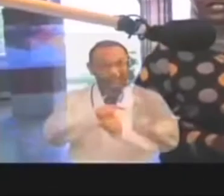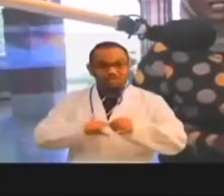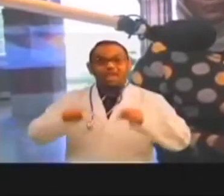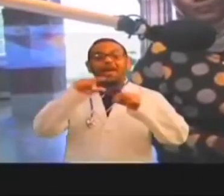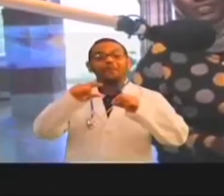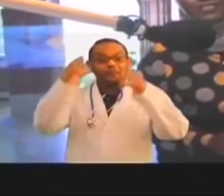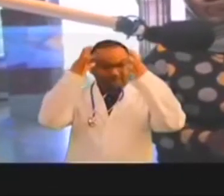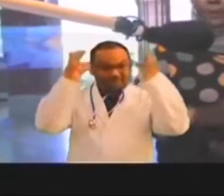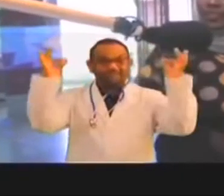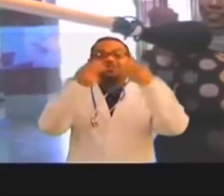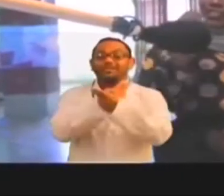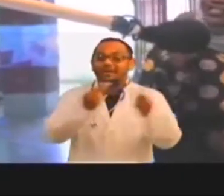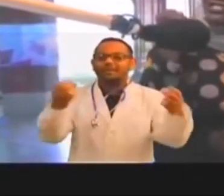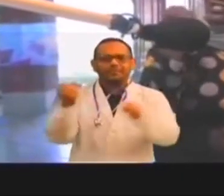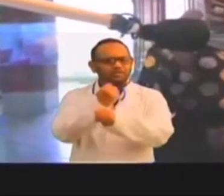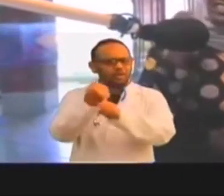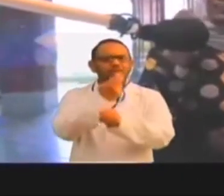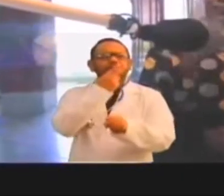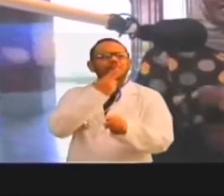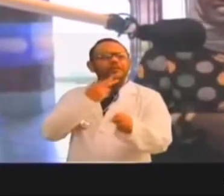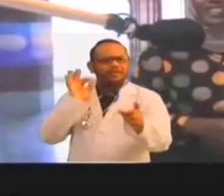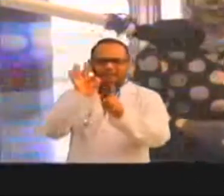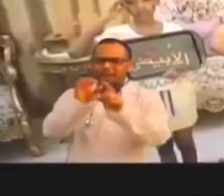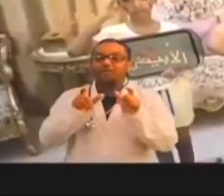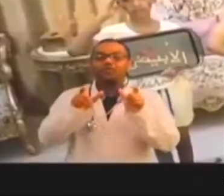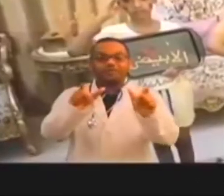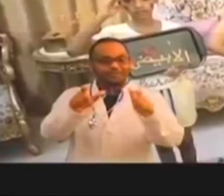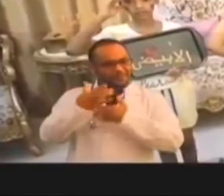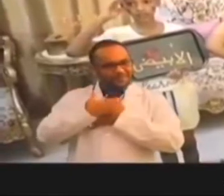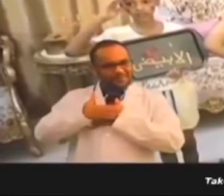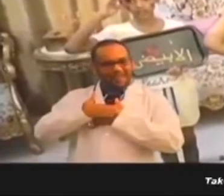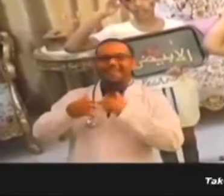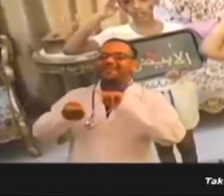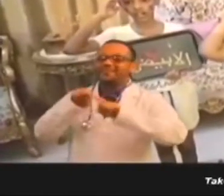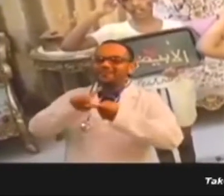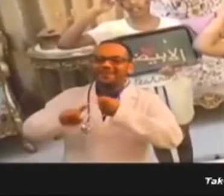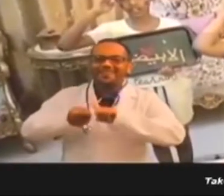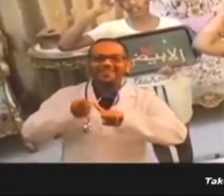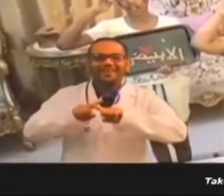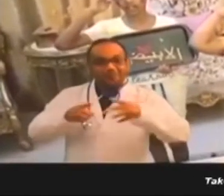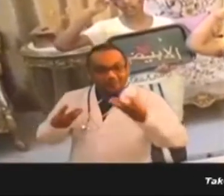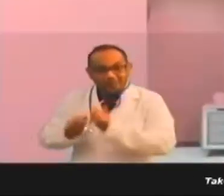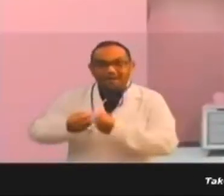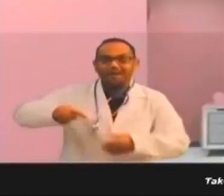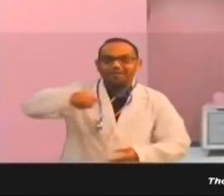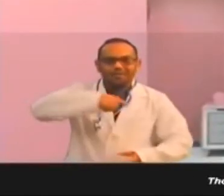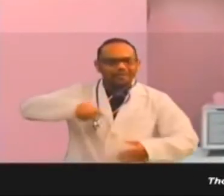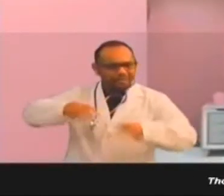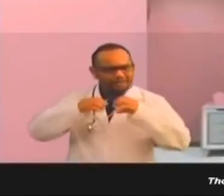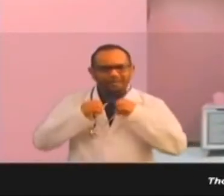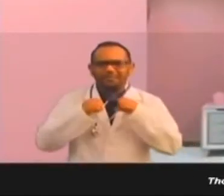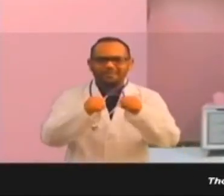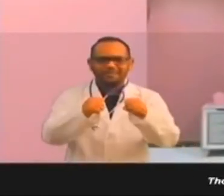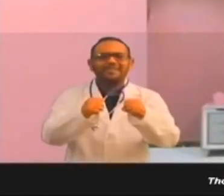ليش تشمع الأبيض من عمر شريح مينة يطبب على حجانة ومعه